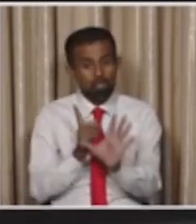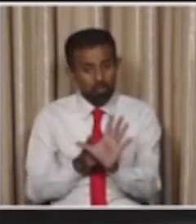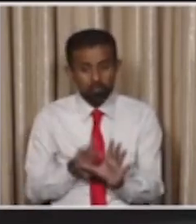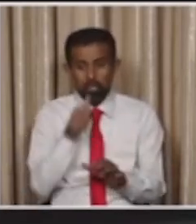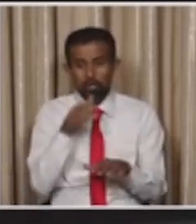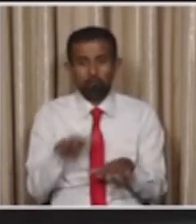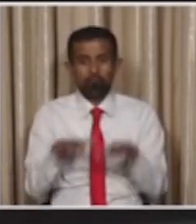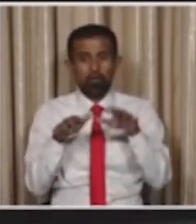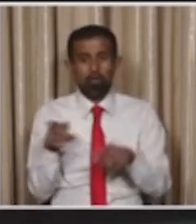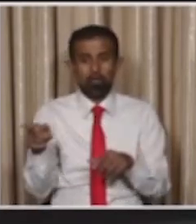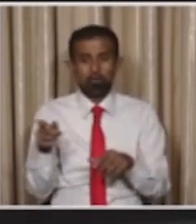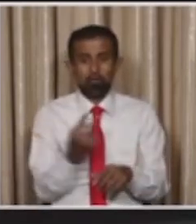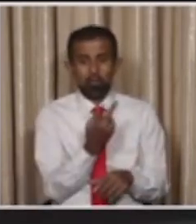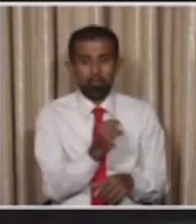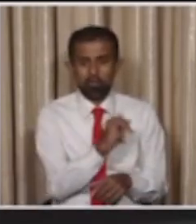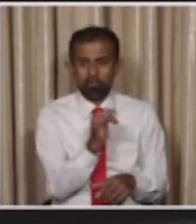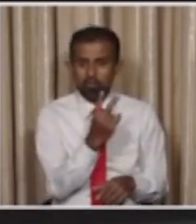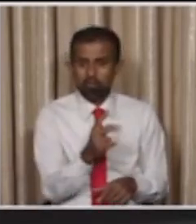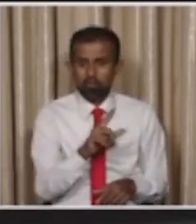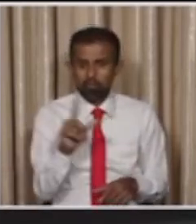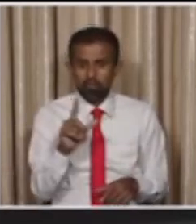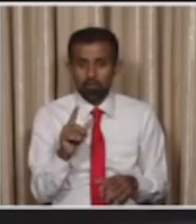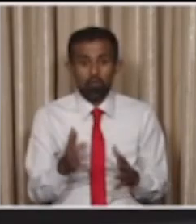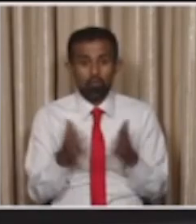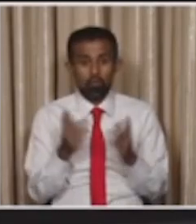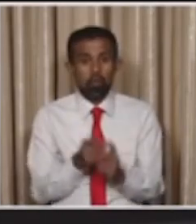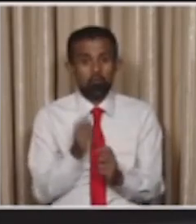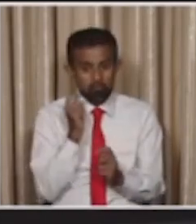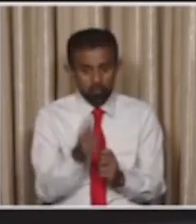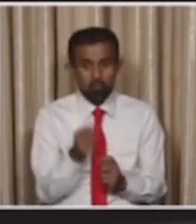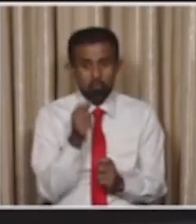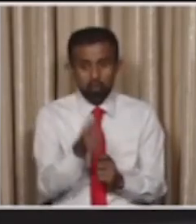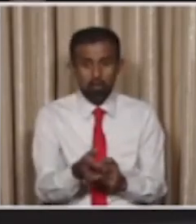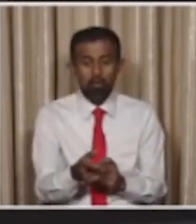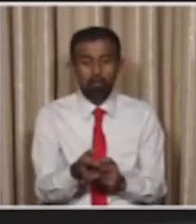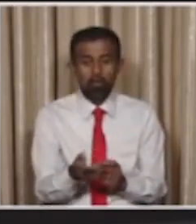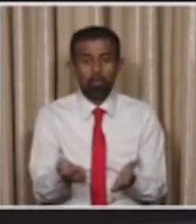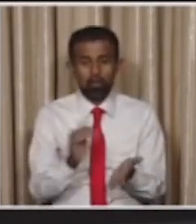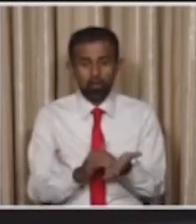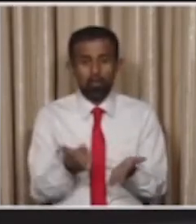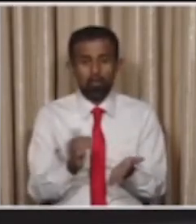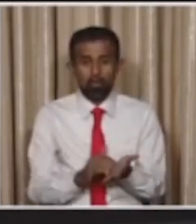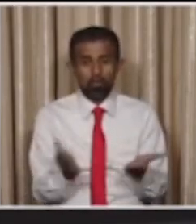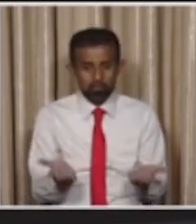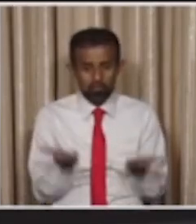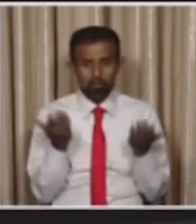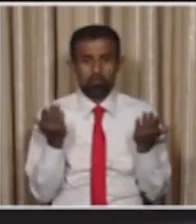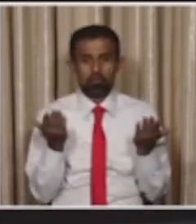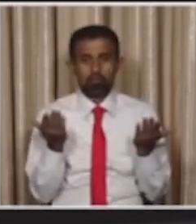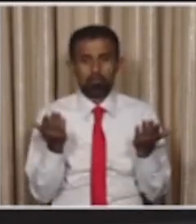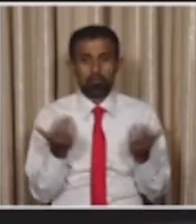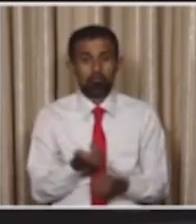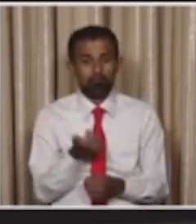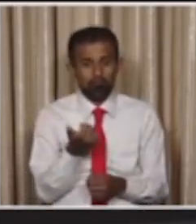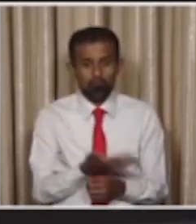යට වෙන්නේ. අපි 2016 17 දී ලොකු වන්දියක් ලබා දුන්න මිනිසුන්ට නැවත නැගිටින්න. ඒක ඉතාමත්ව